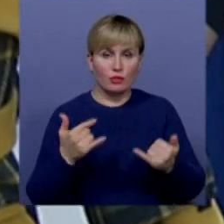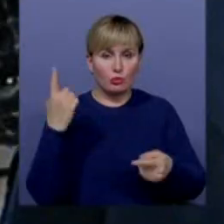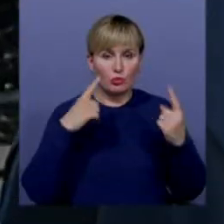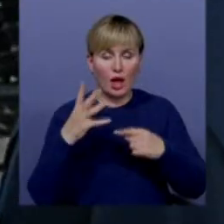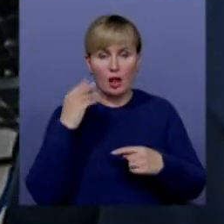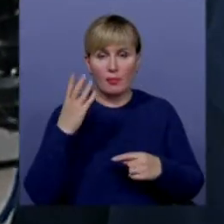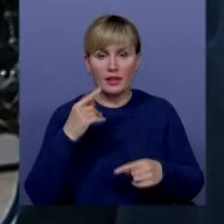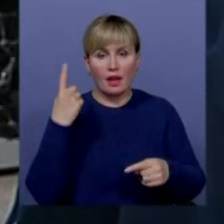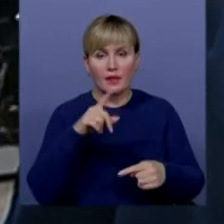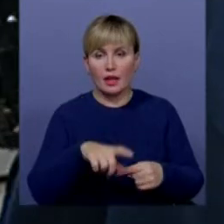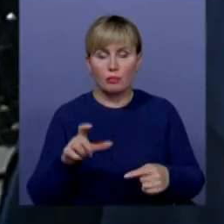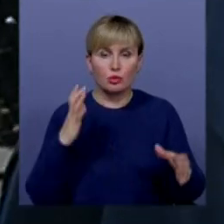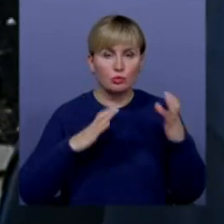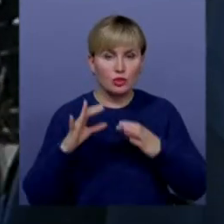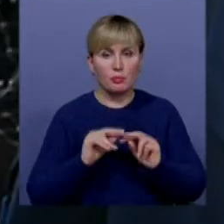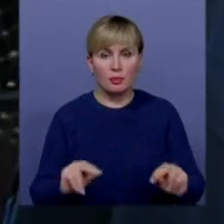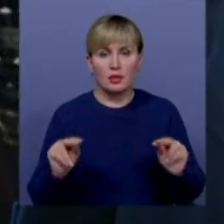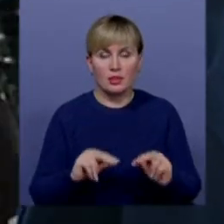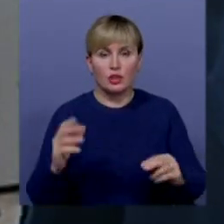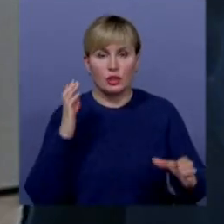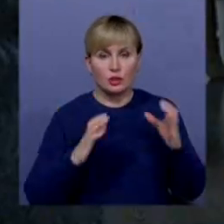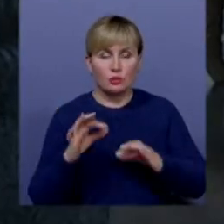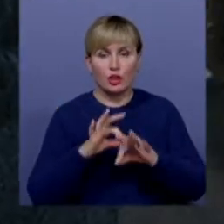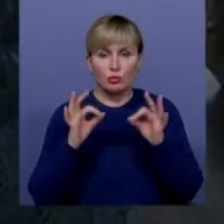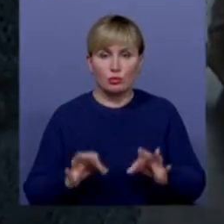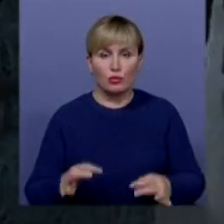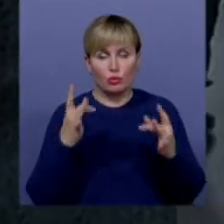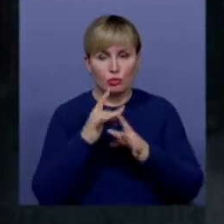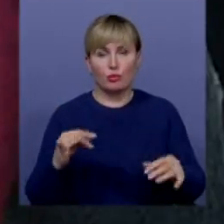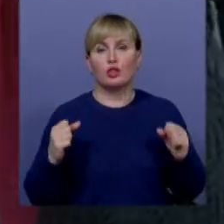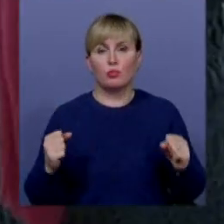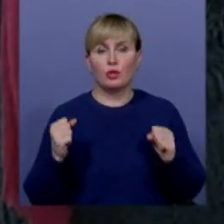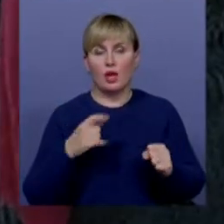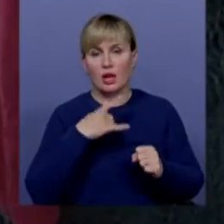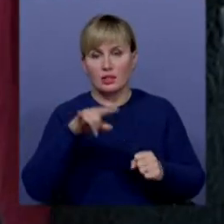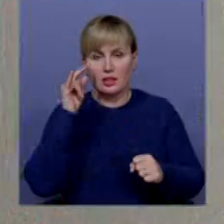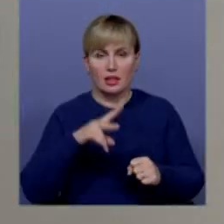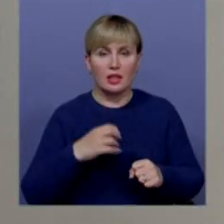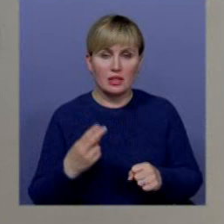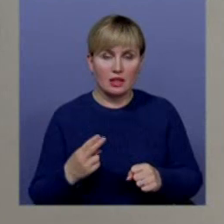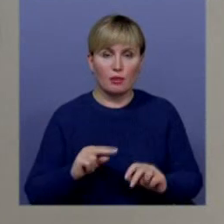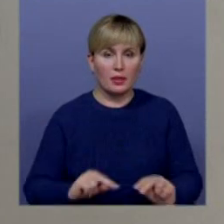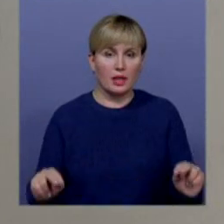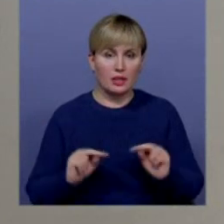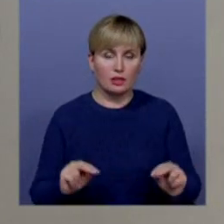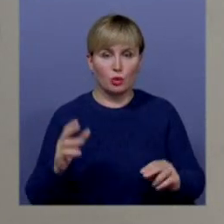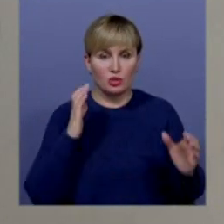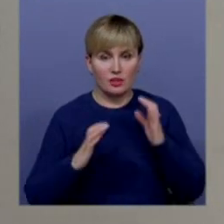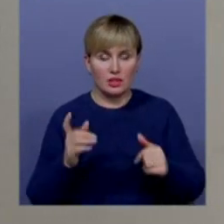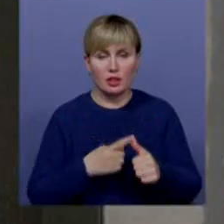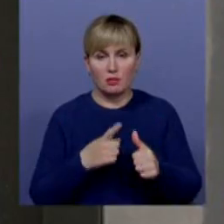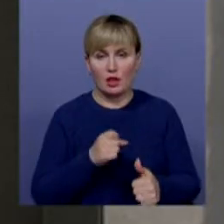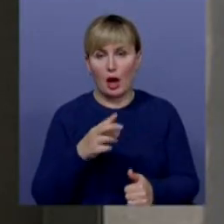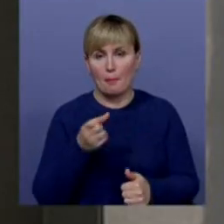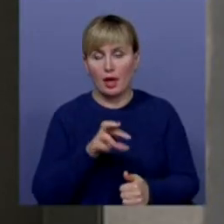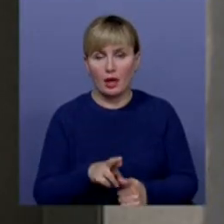Алматы. Авторы работ – студенты и преподаватели Института искусства, культуры и спорта Казахского национального педагогического университета имени